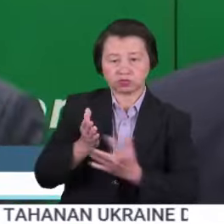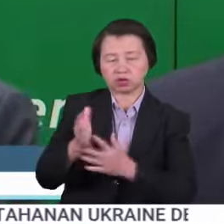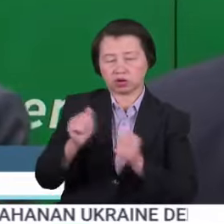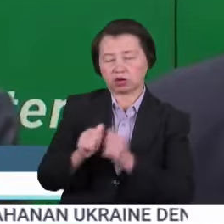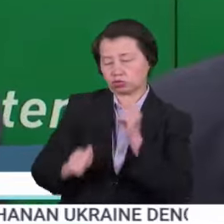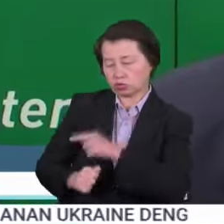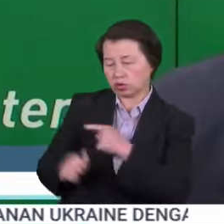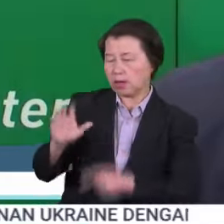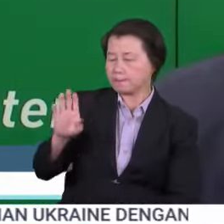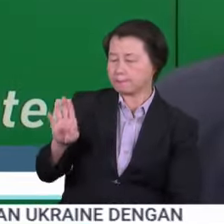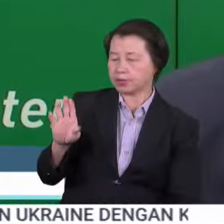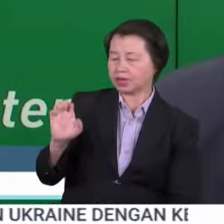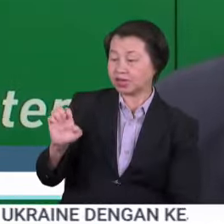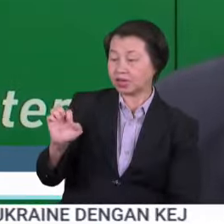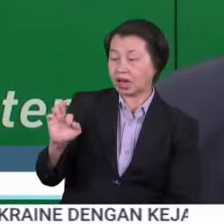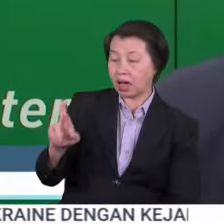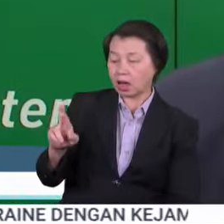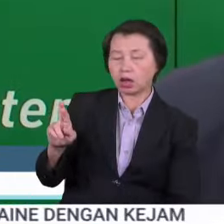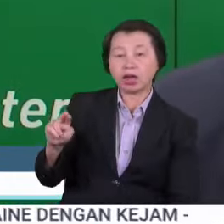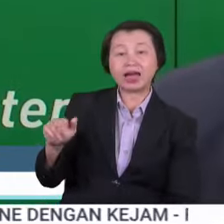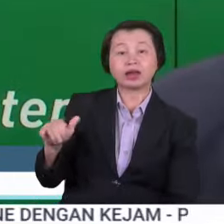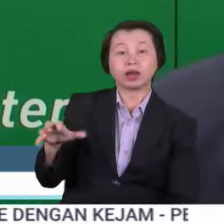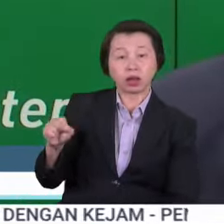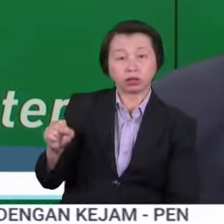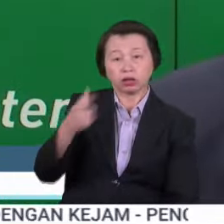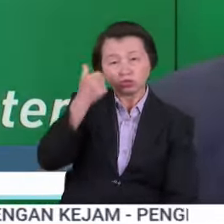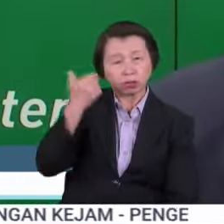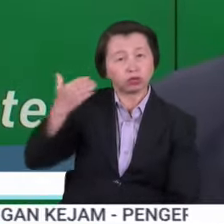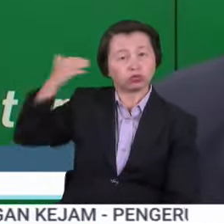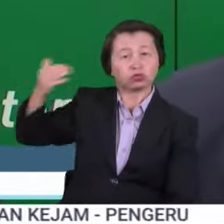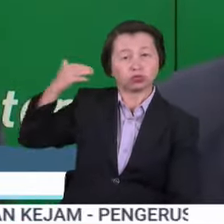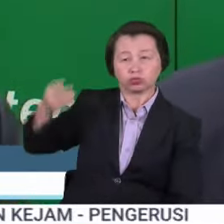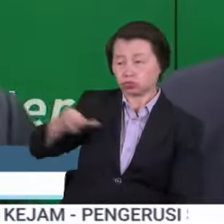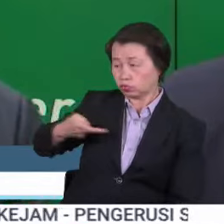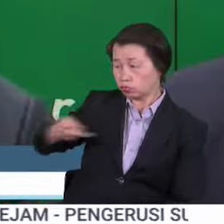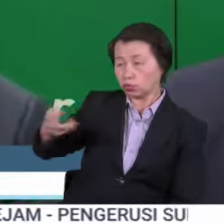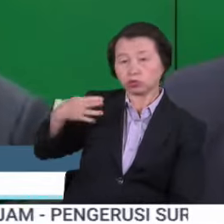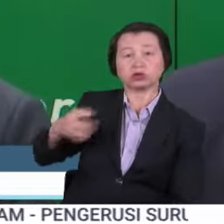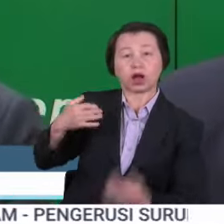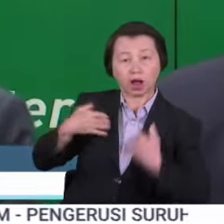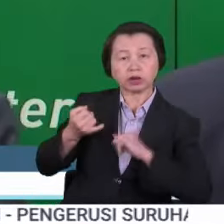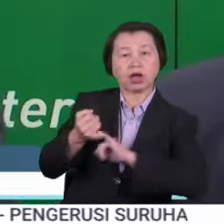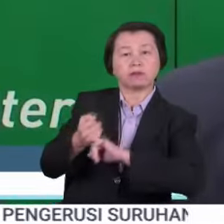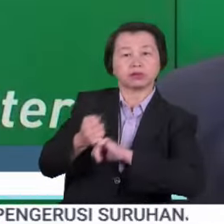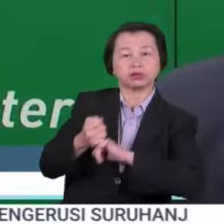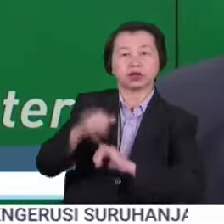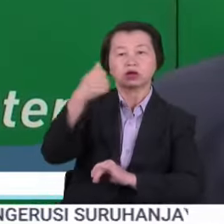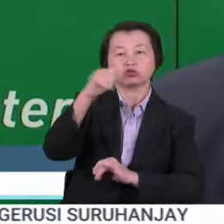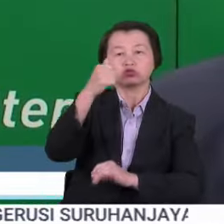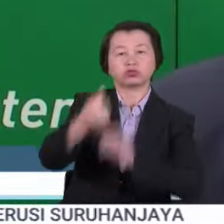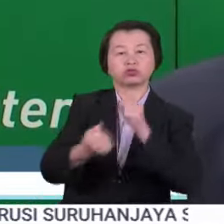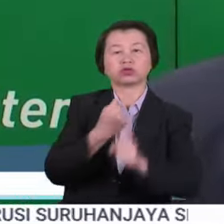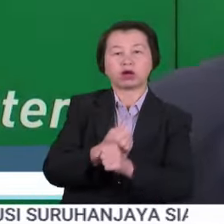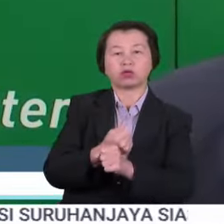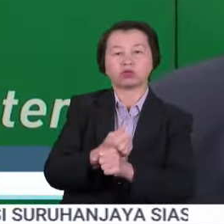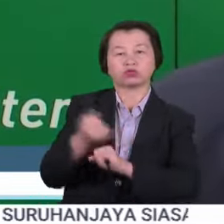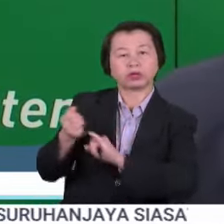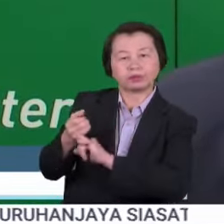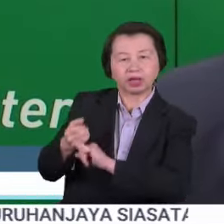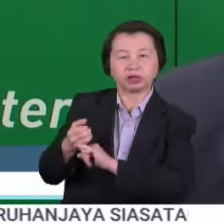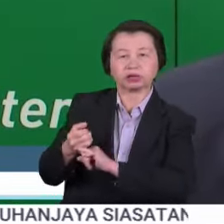Bernas. Kita ada perjanjian Bernas selama 10 tahun. Di atas 10 perkara